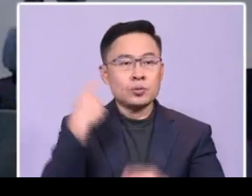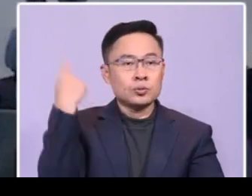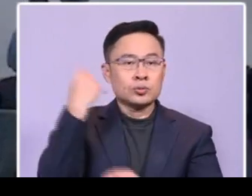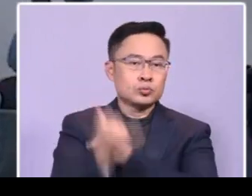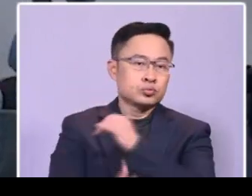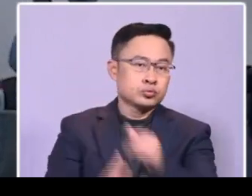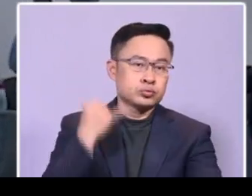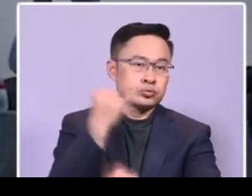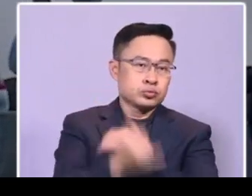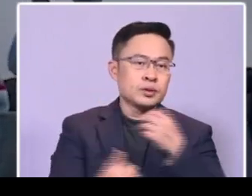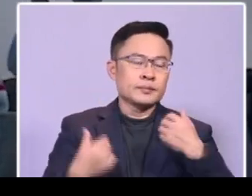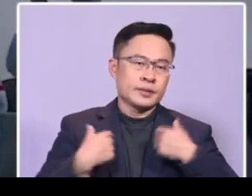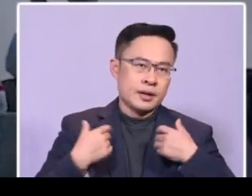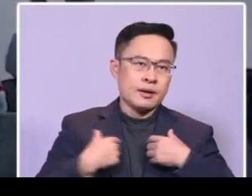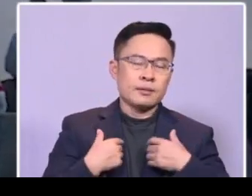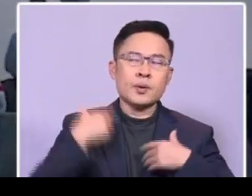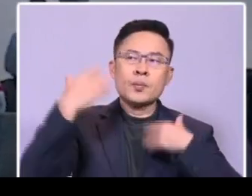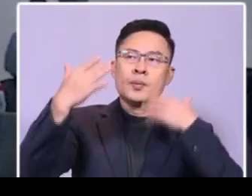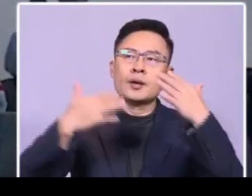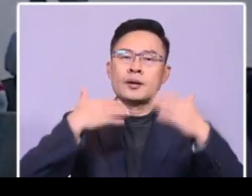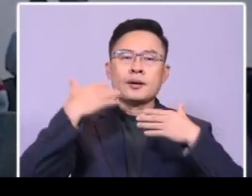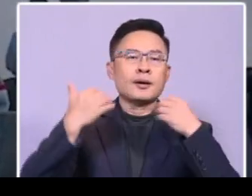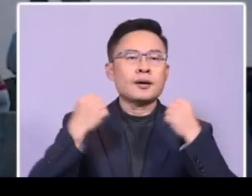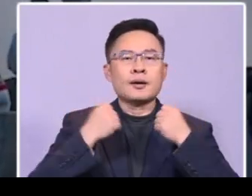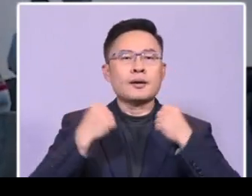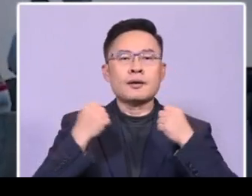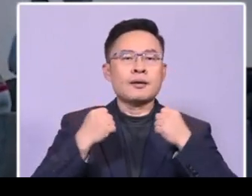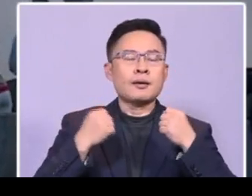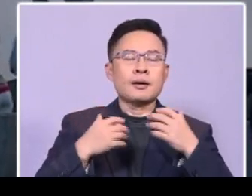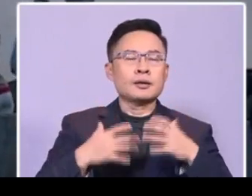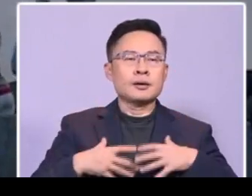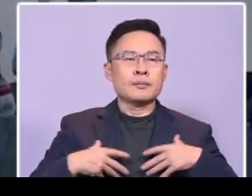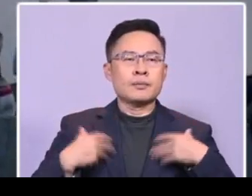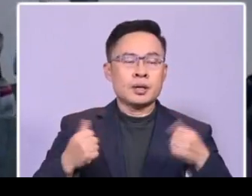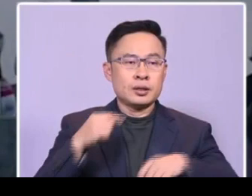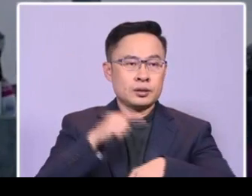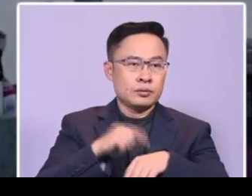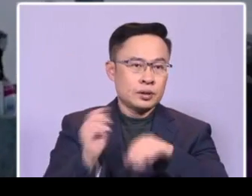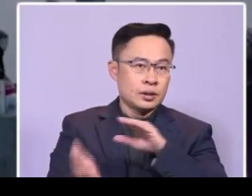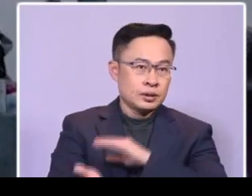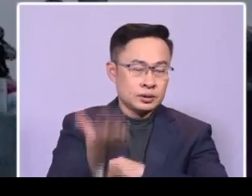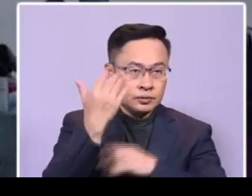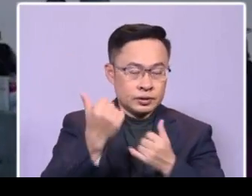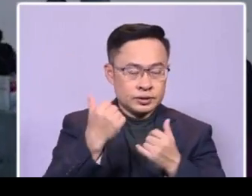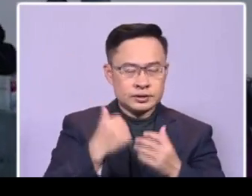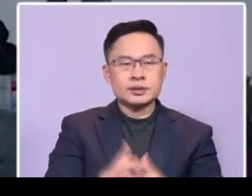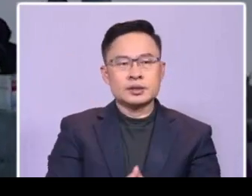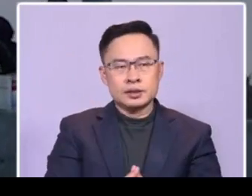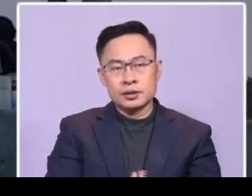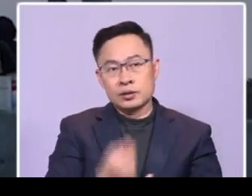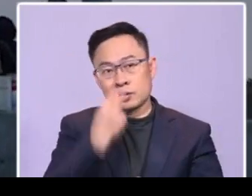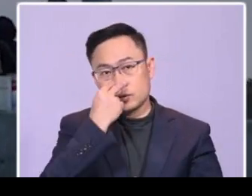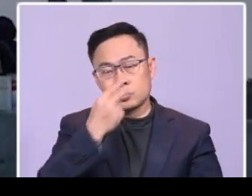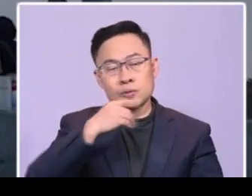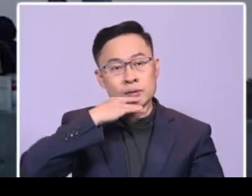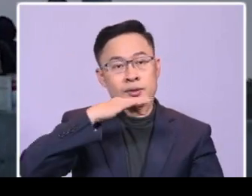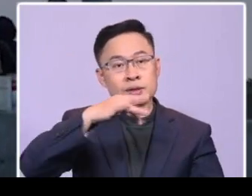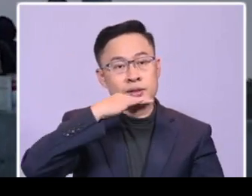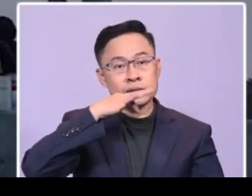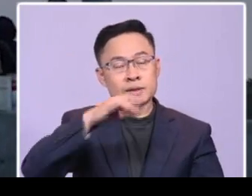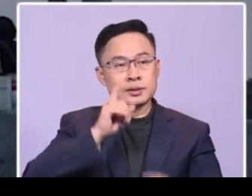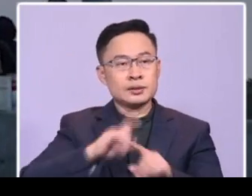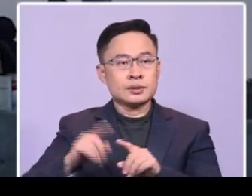นักท่องเที่ยวครับขึ้นไปสัมผัสอากาศหนาวแล้วก็สูดอากาศบริสุทธิ์ยามเช้ากันอย่างคึกคักรวมทั้งได้ชมทะเลหมอกที่